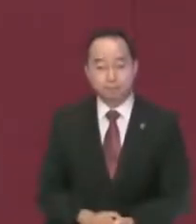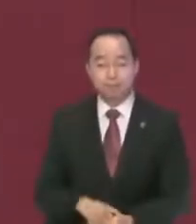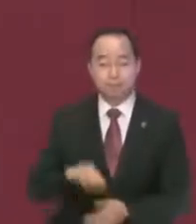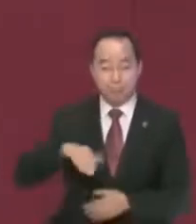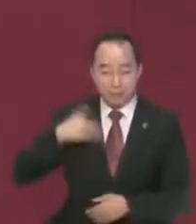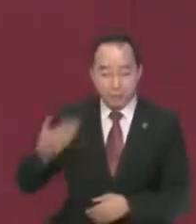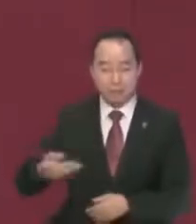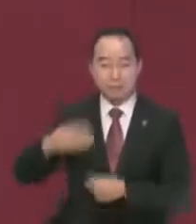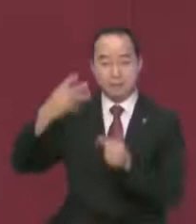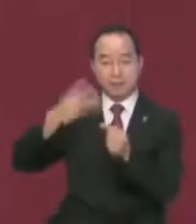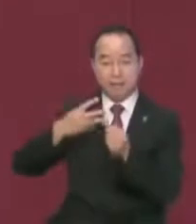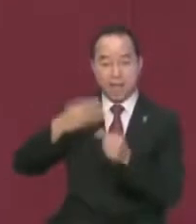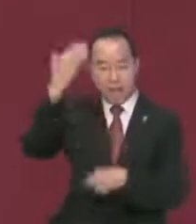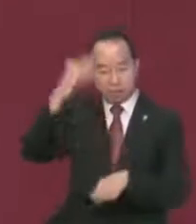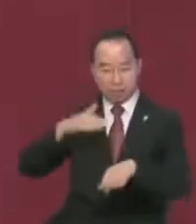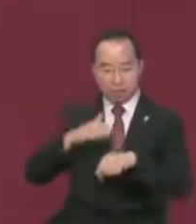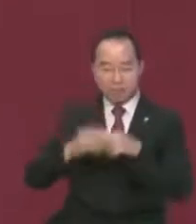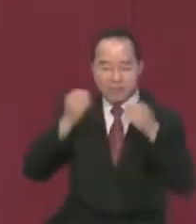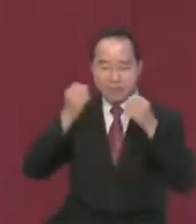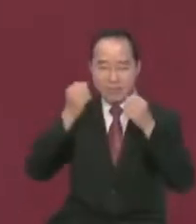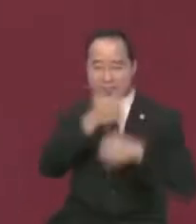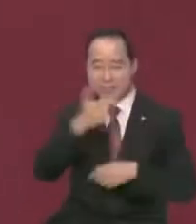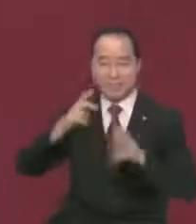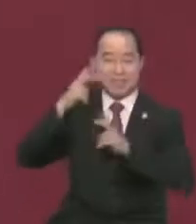셋째는 한국판 뉴딜과 신산업입니다.